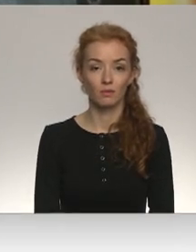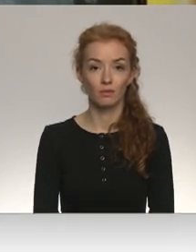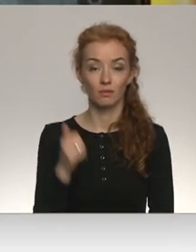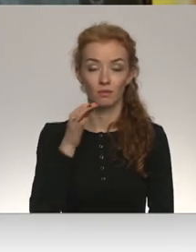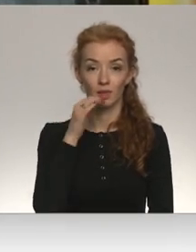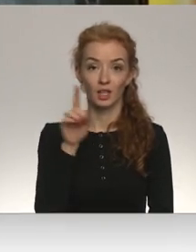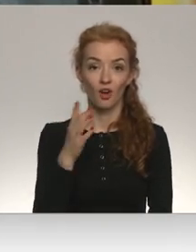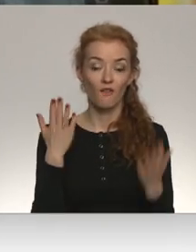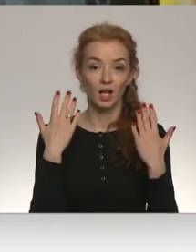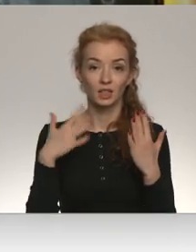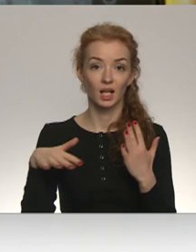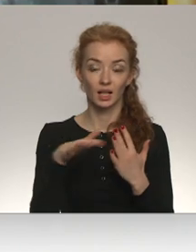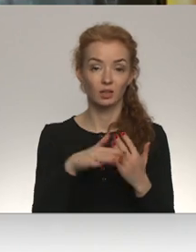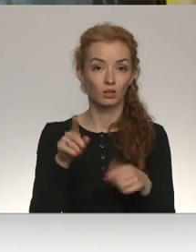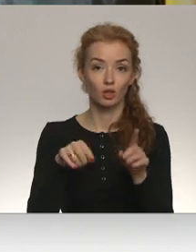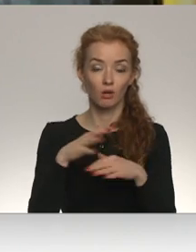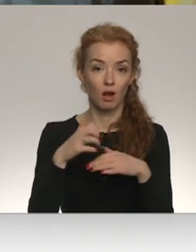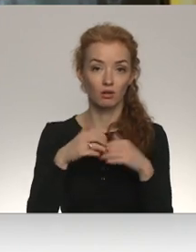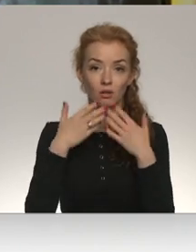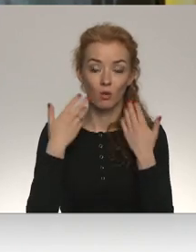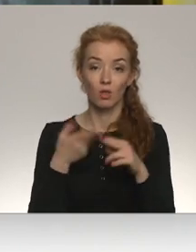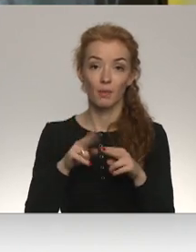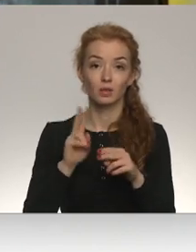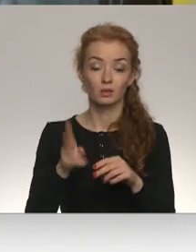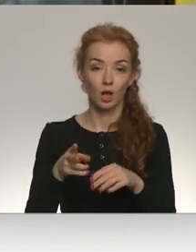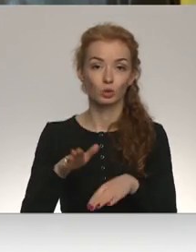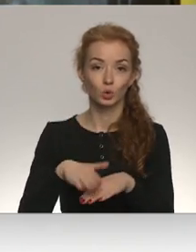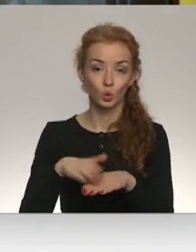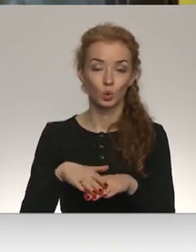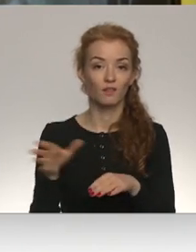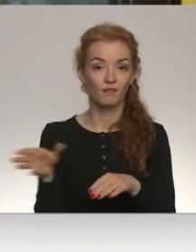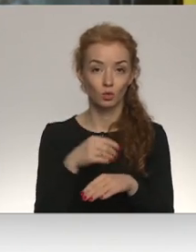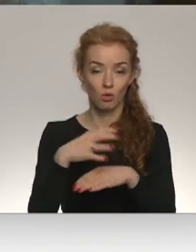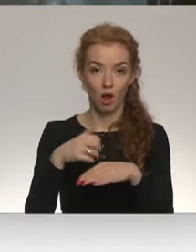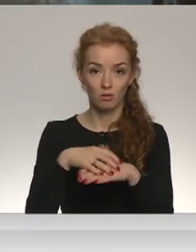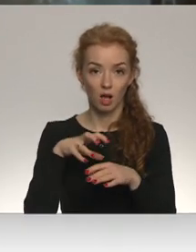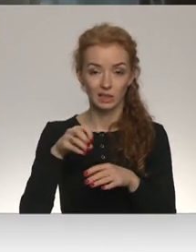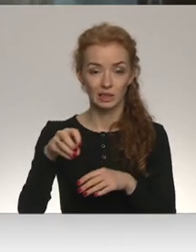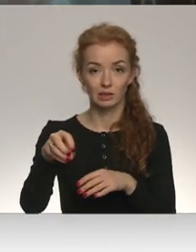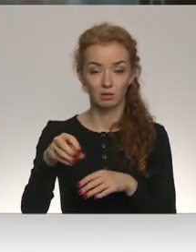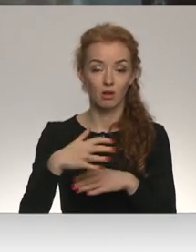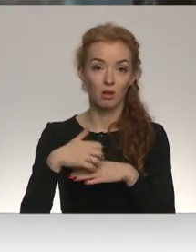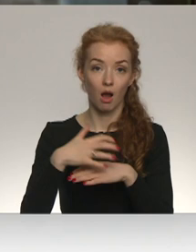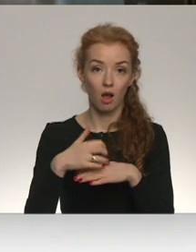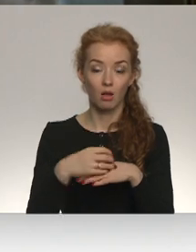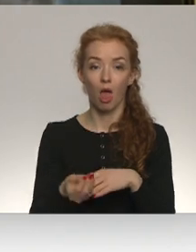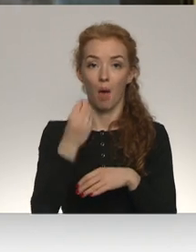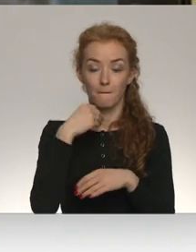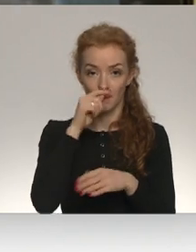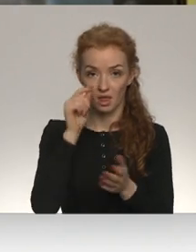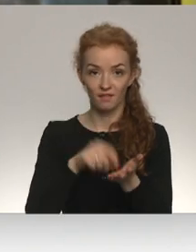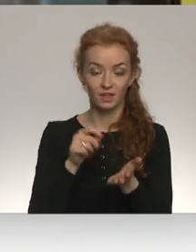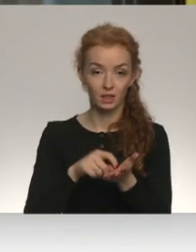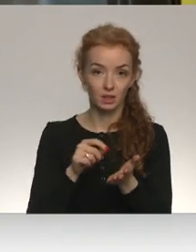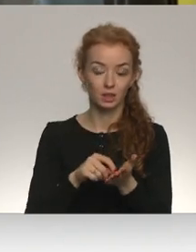Ir vasarnīcas, kurās vairs nav kaķu, tāpēc, ka suņi aizbada visus kaķus apēdoši. Kaķi apēda vistas, ko saimnieki